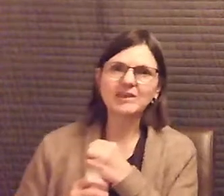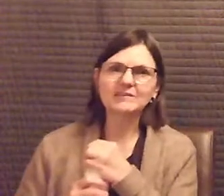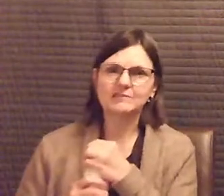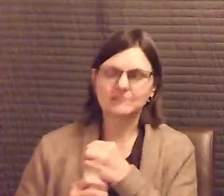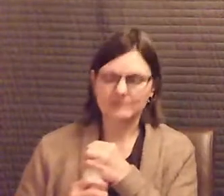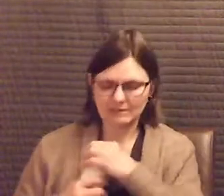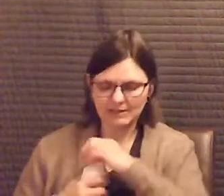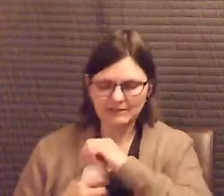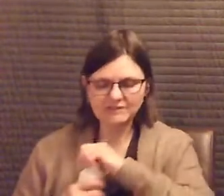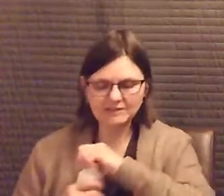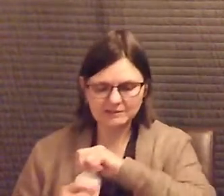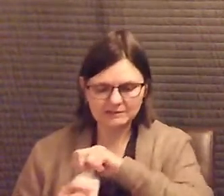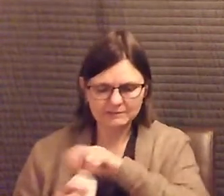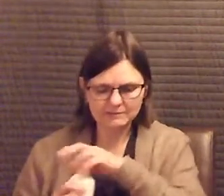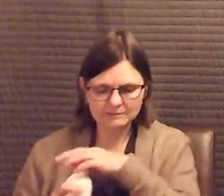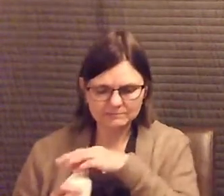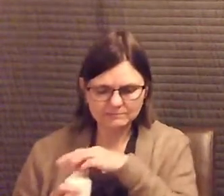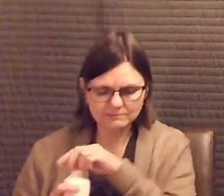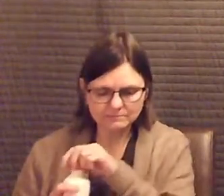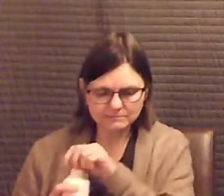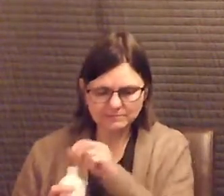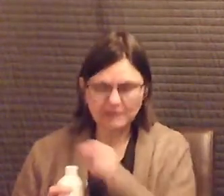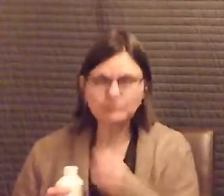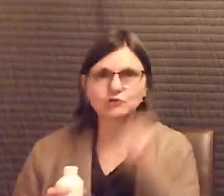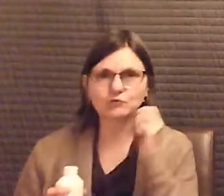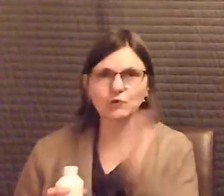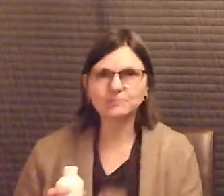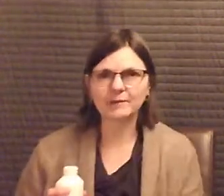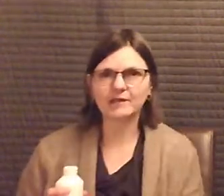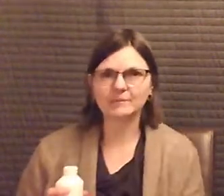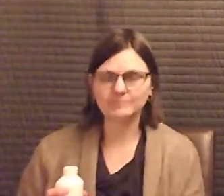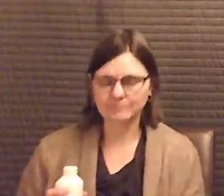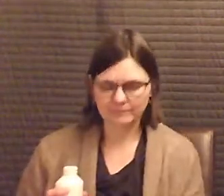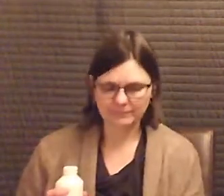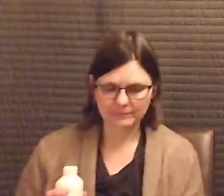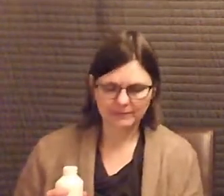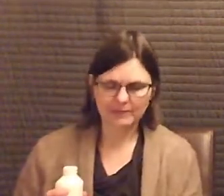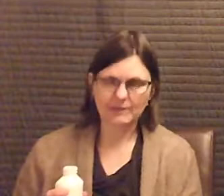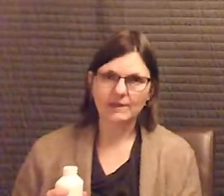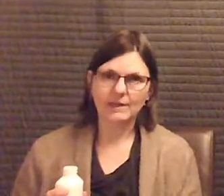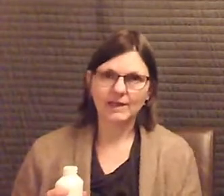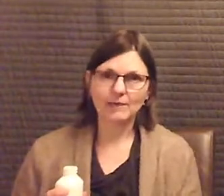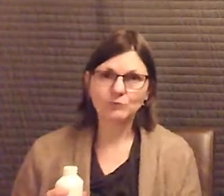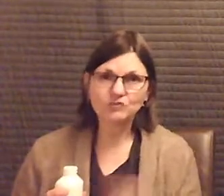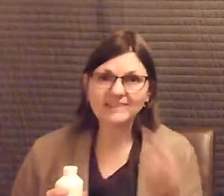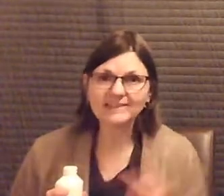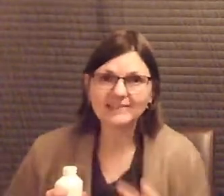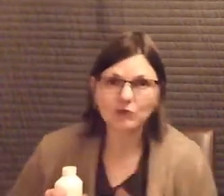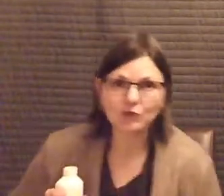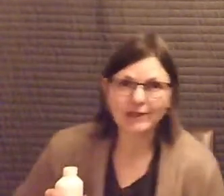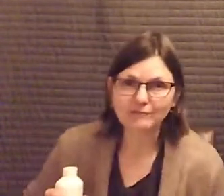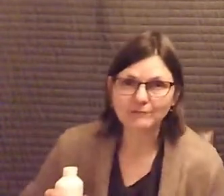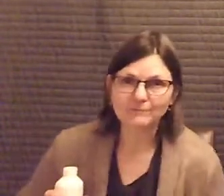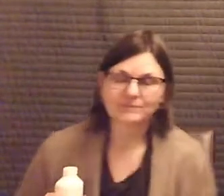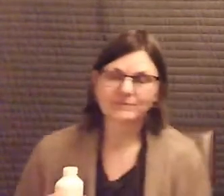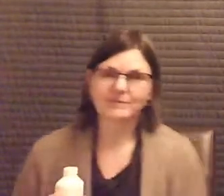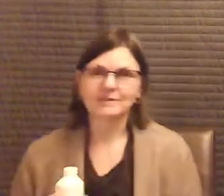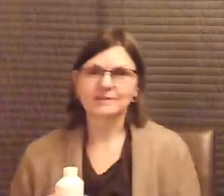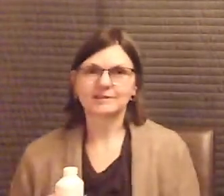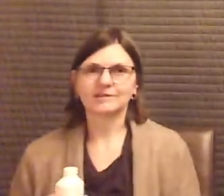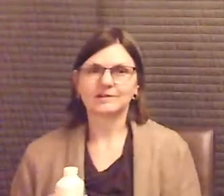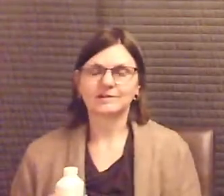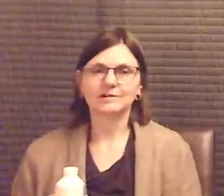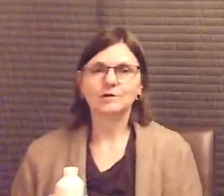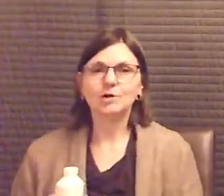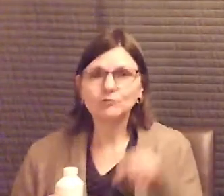een produceren en zingen de spreekwoorden het woord spreken zeeën leela's zien in hun leven voor beer